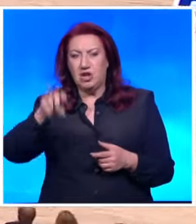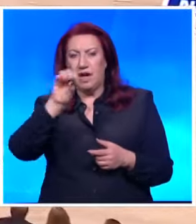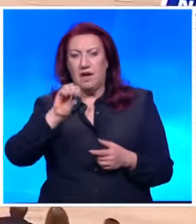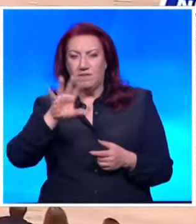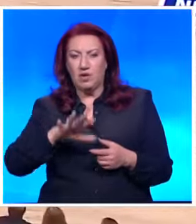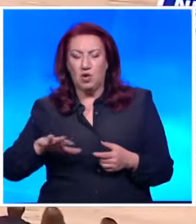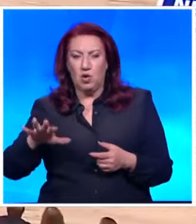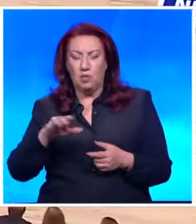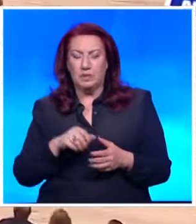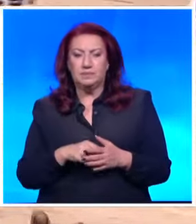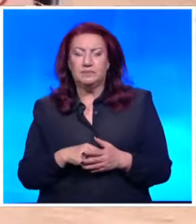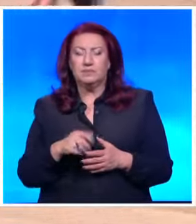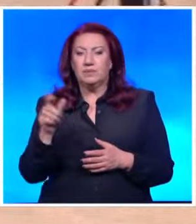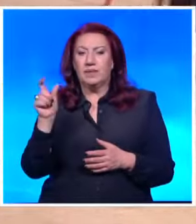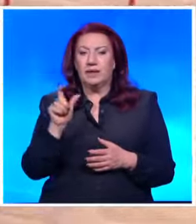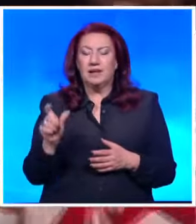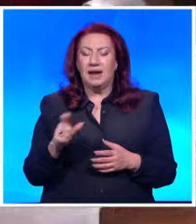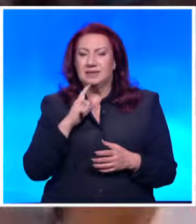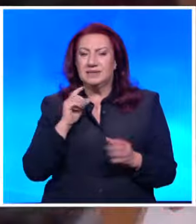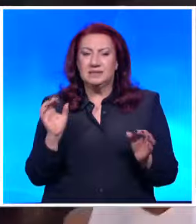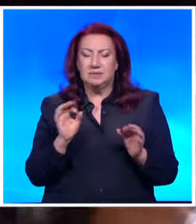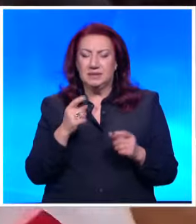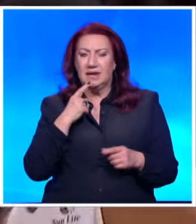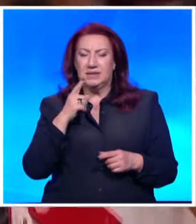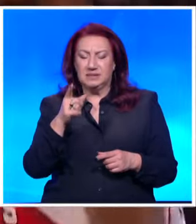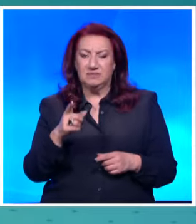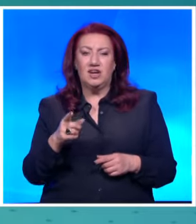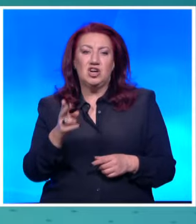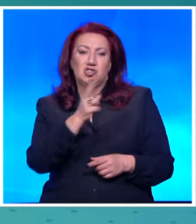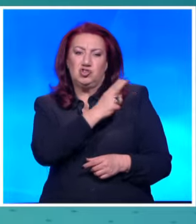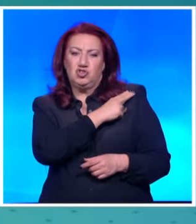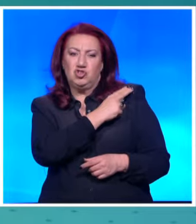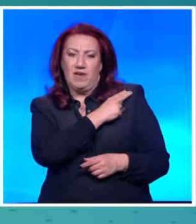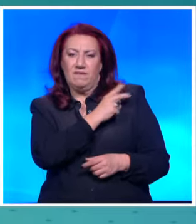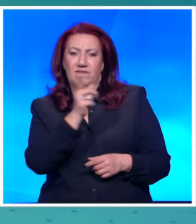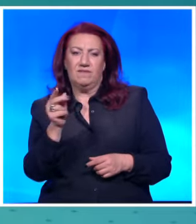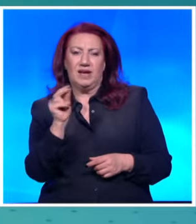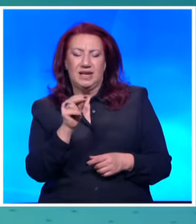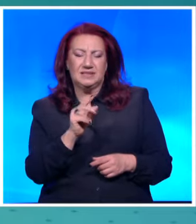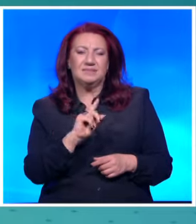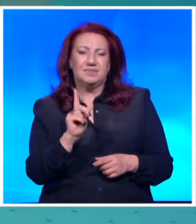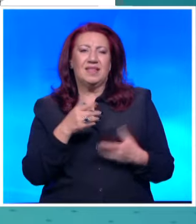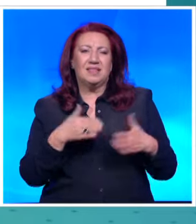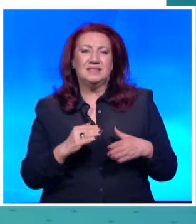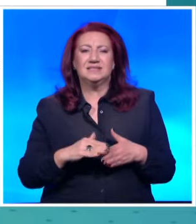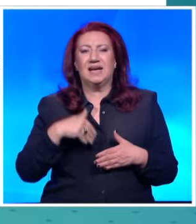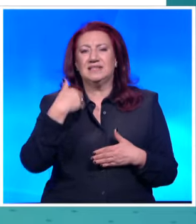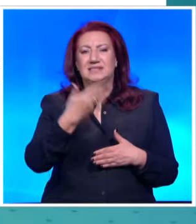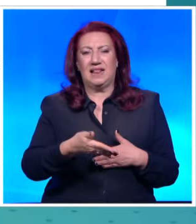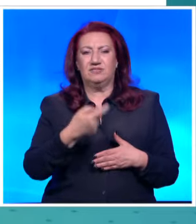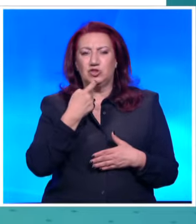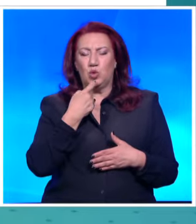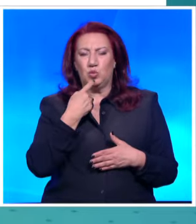баскетболен специалист Марко Андриани пък твърди, че Саша е бил уведомен от шефовете на клуба, че не попада в плановете за новия сезон, както и че самият